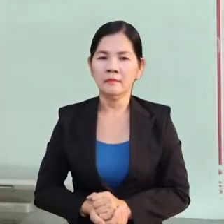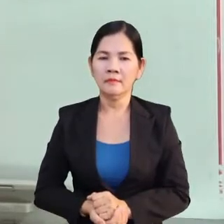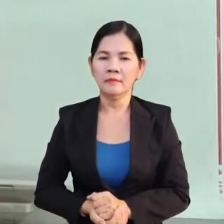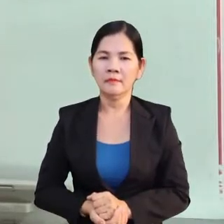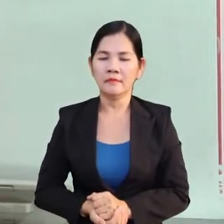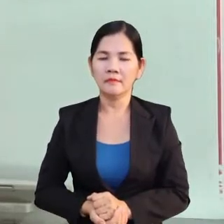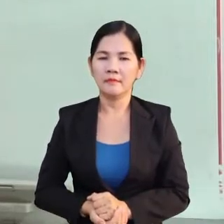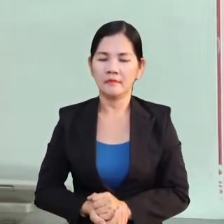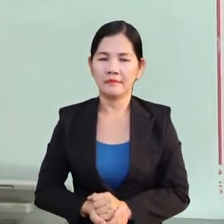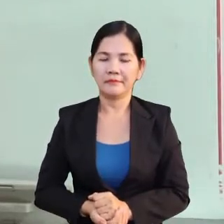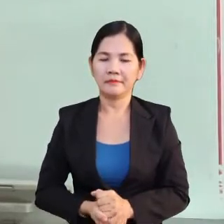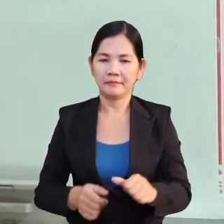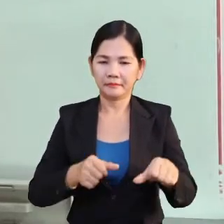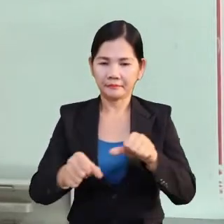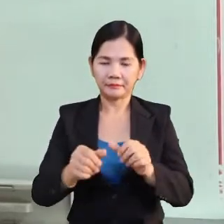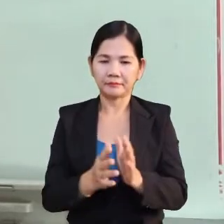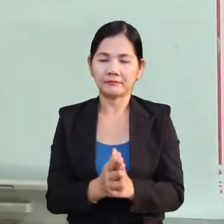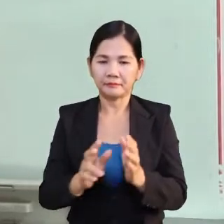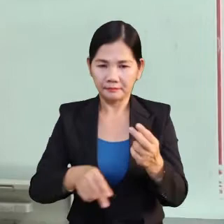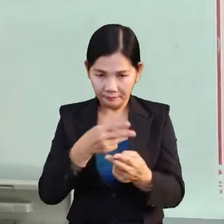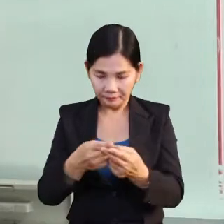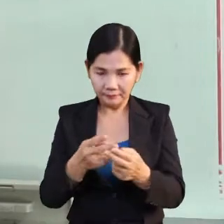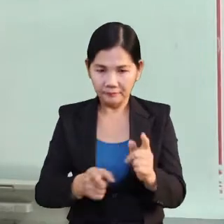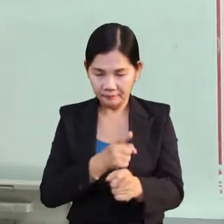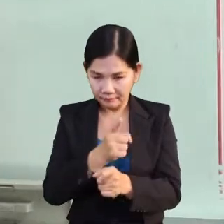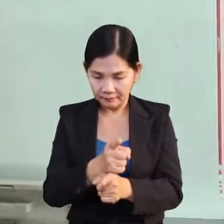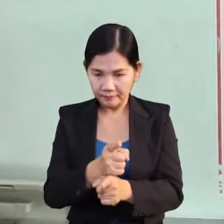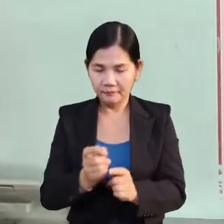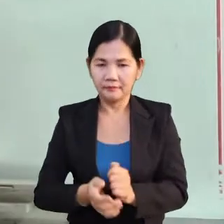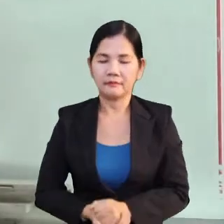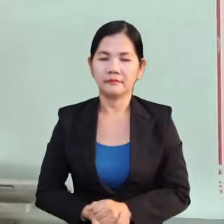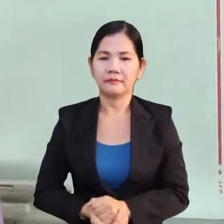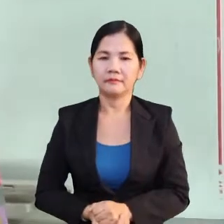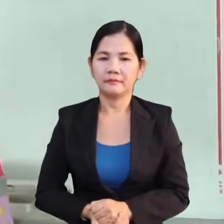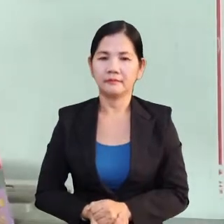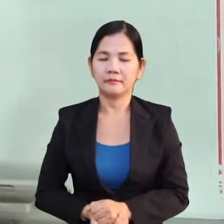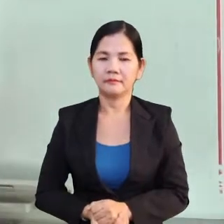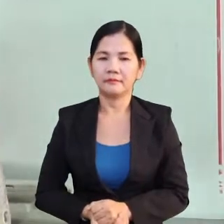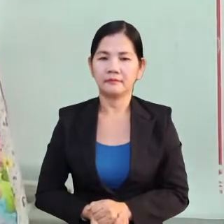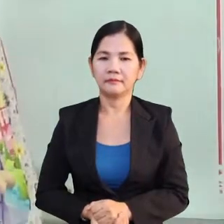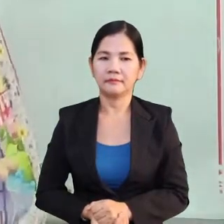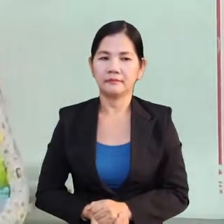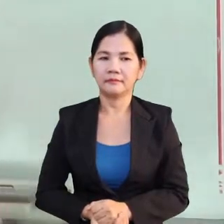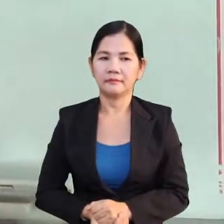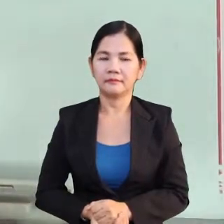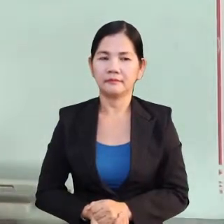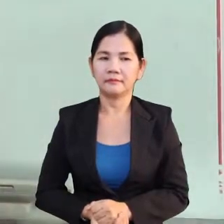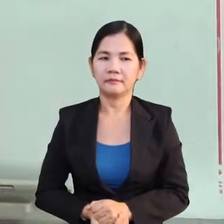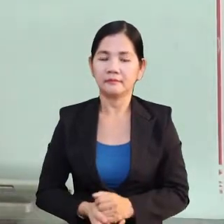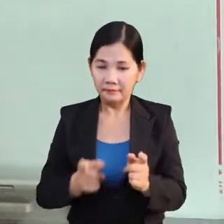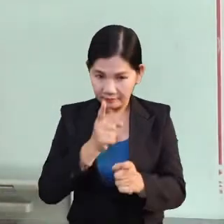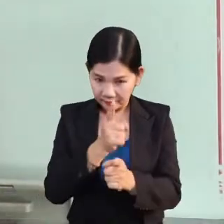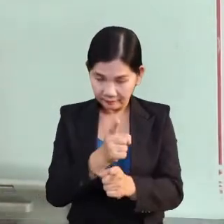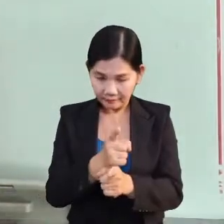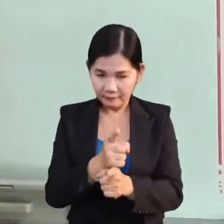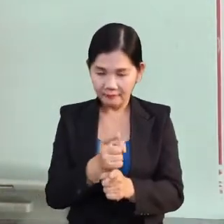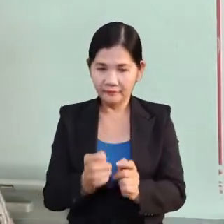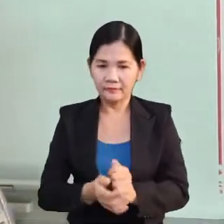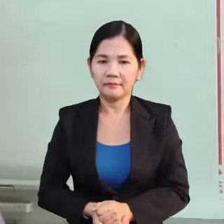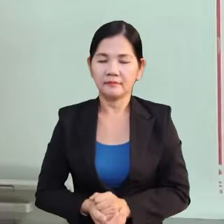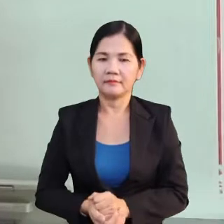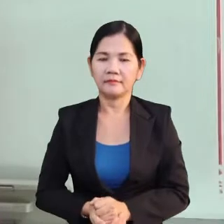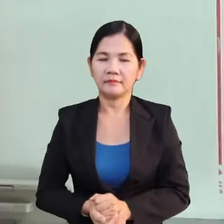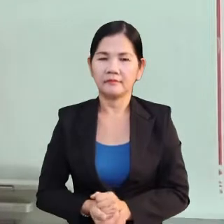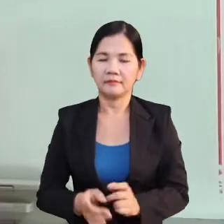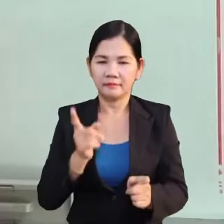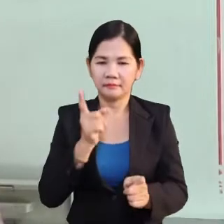ចាឥឡូវចាំមើលគាត់ឆ្លើយត្រឹមត្រូវដែរឬទេតែនតែនតែនត្រូវអត់គាត់ចា